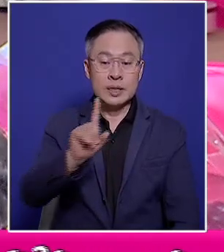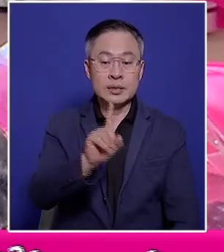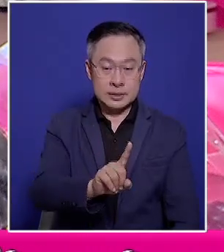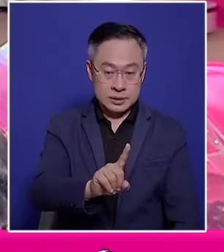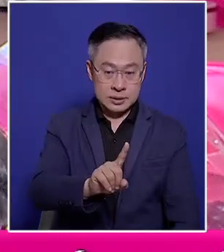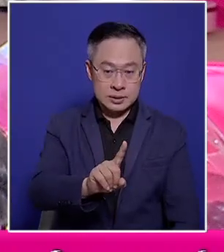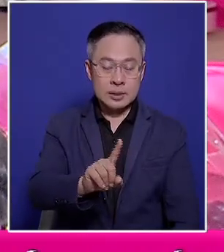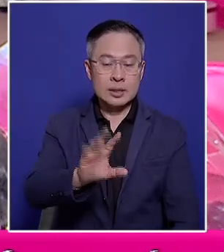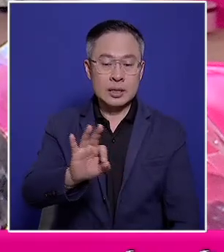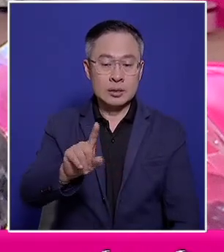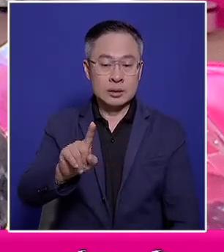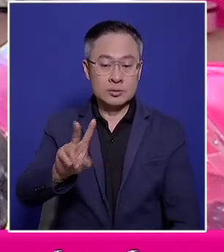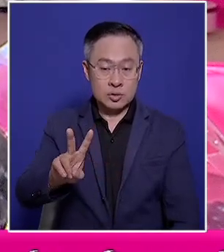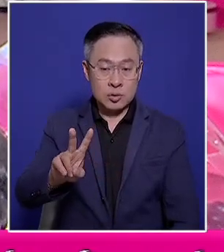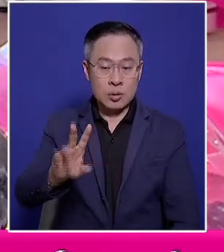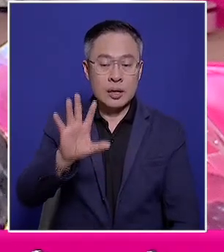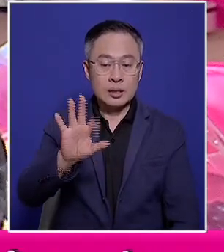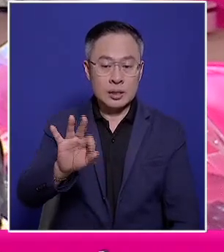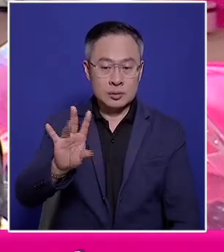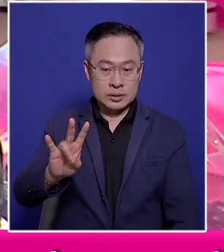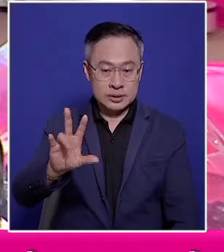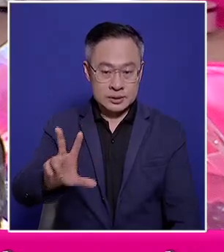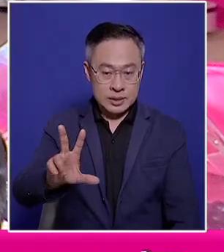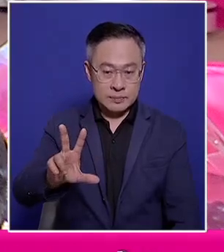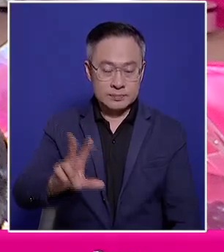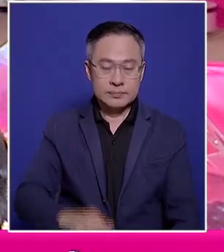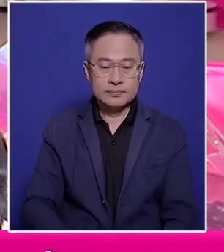1 9 1 2 9 7 3